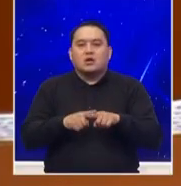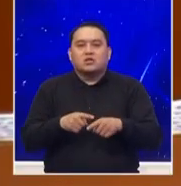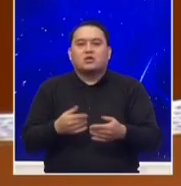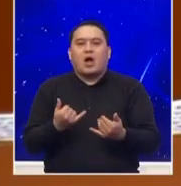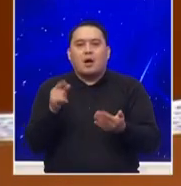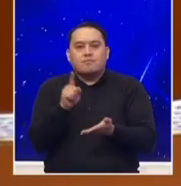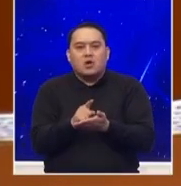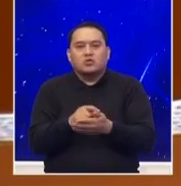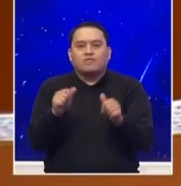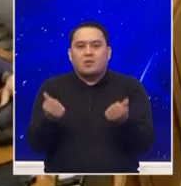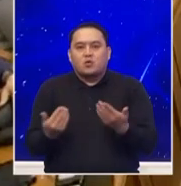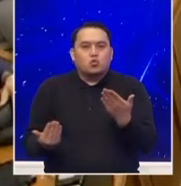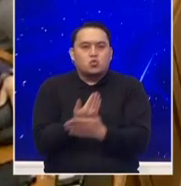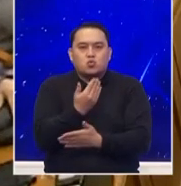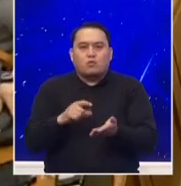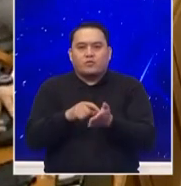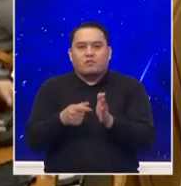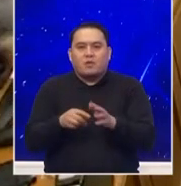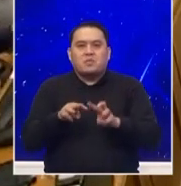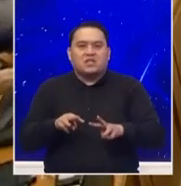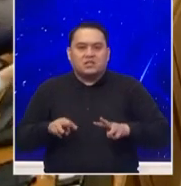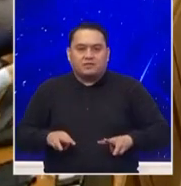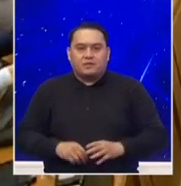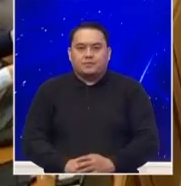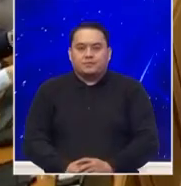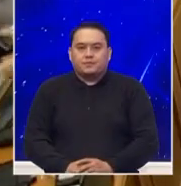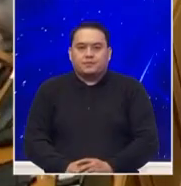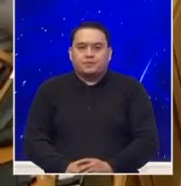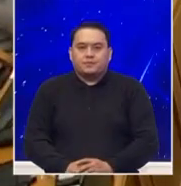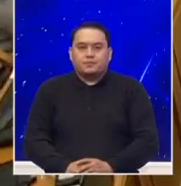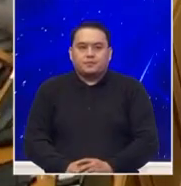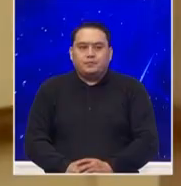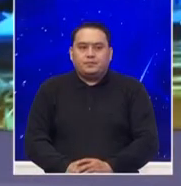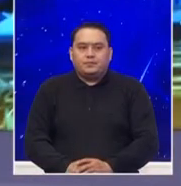теперь должен быть сформирован новый кабинет министров.